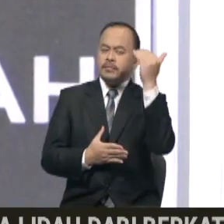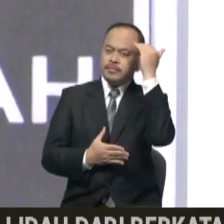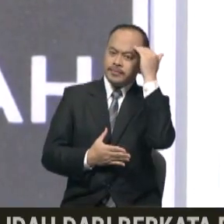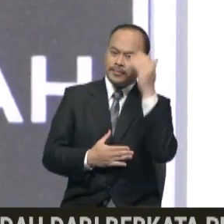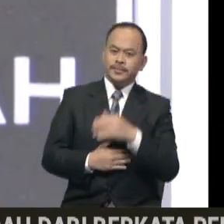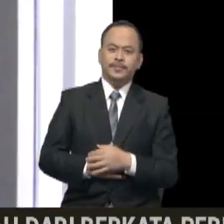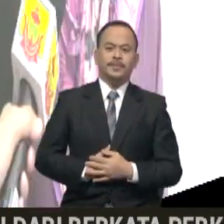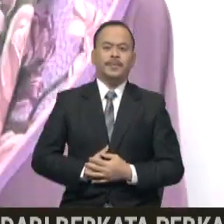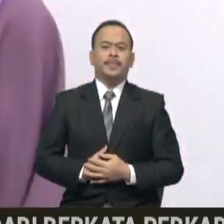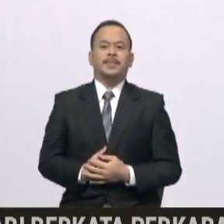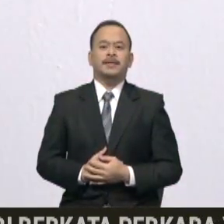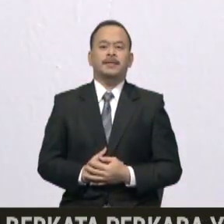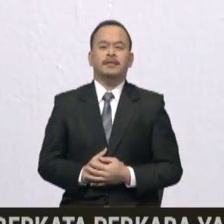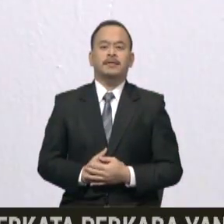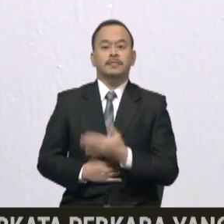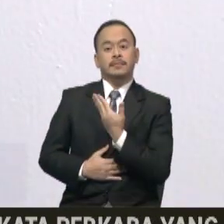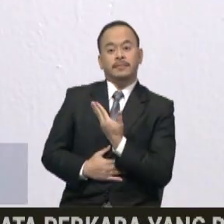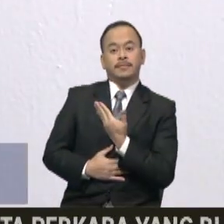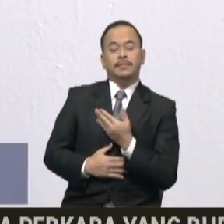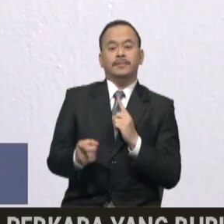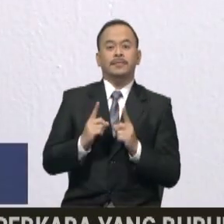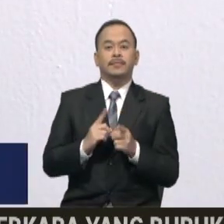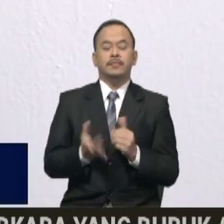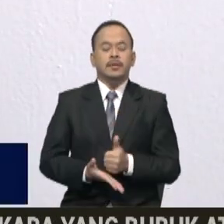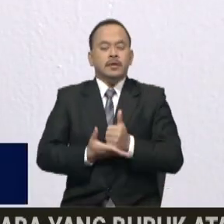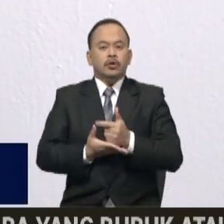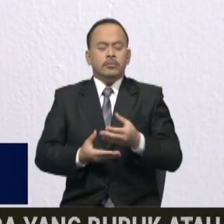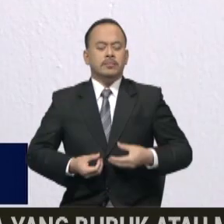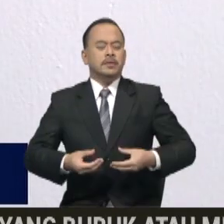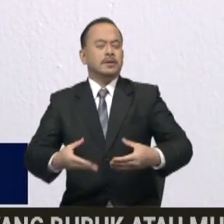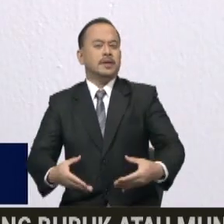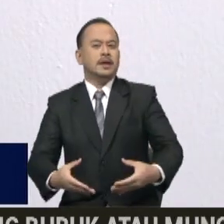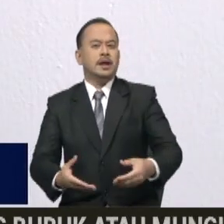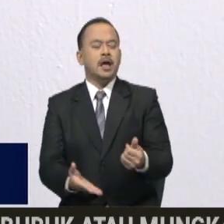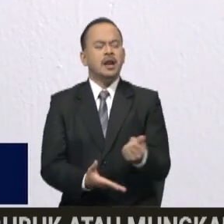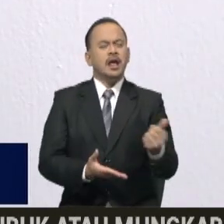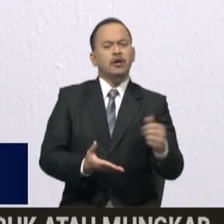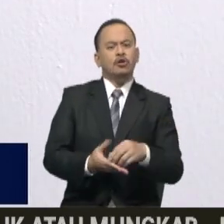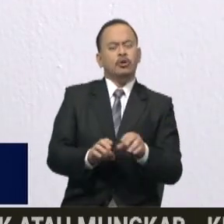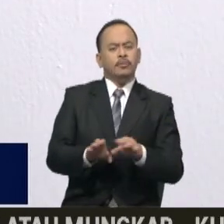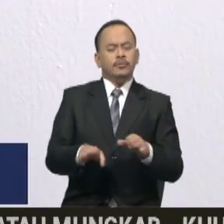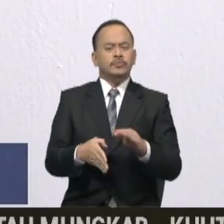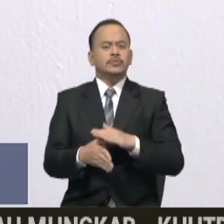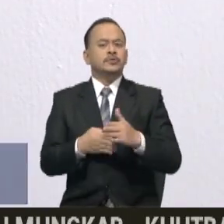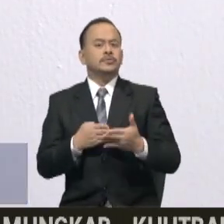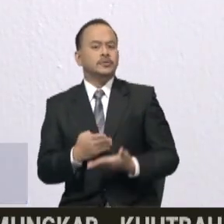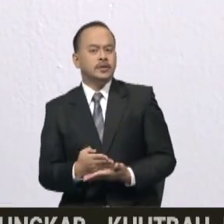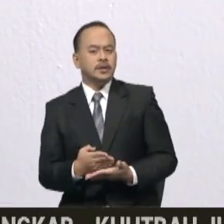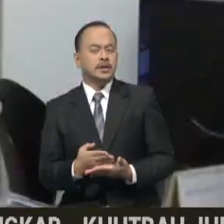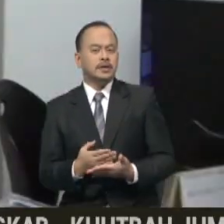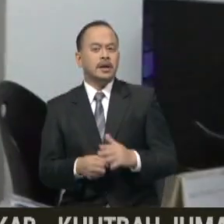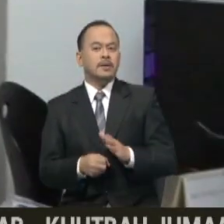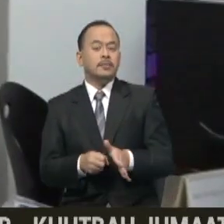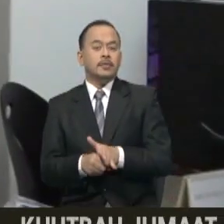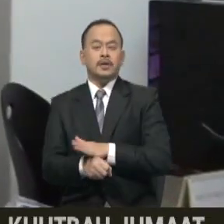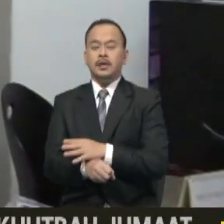pengetahuan. Kami membantu menyediakan alat-alat penyempurnaan jenazah. Selain itu,